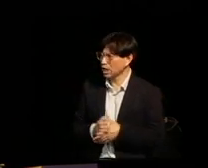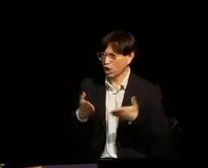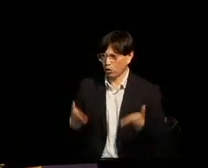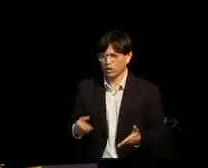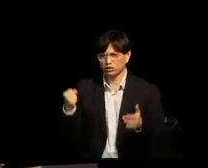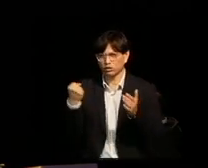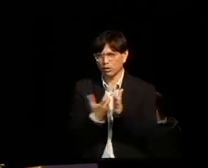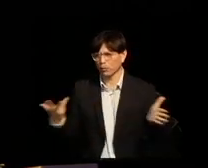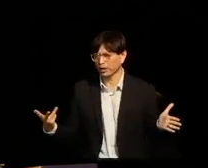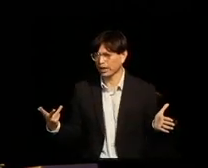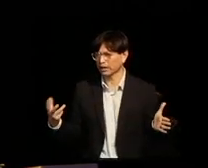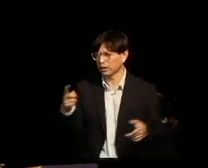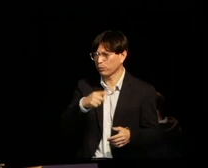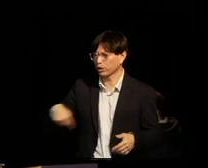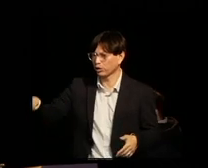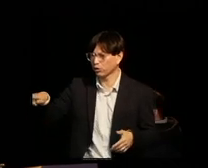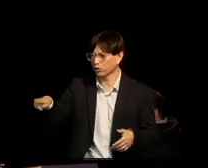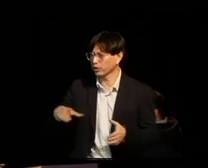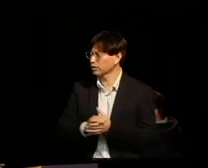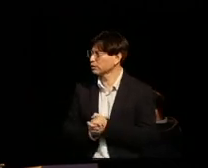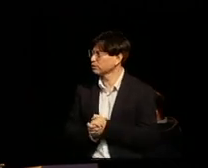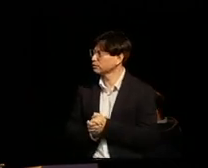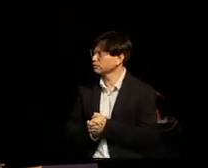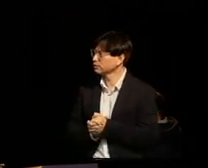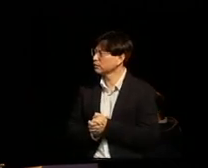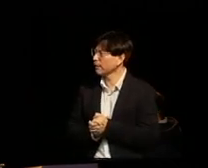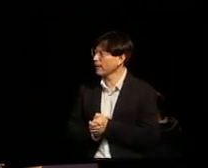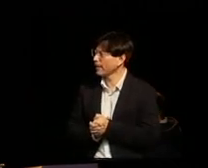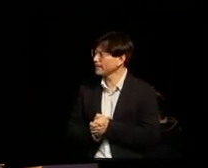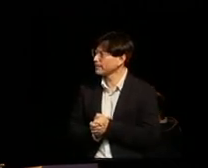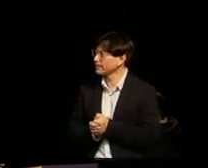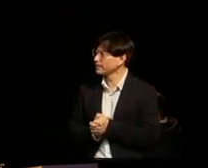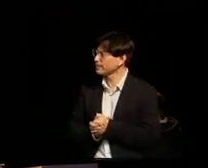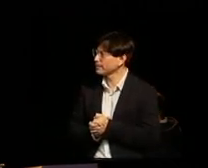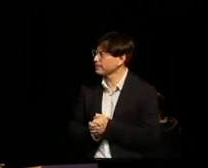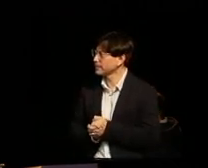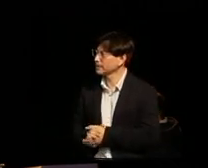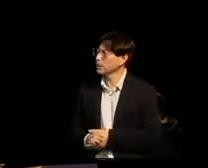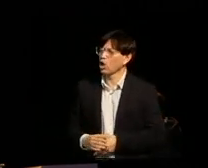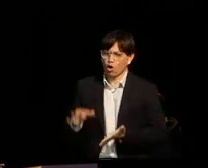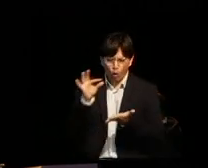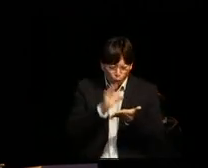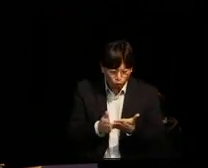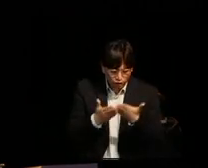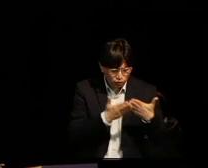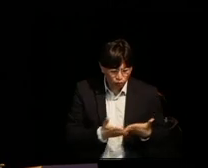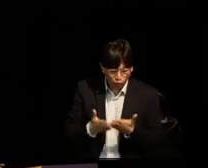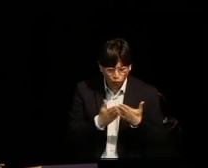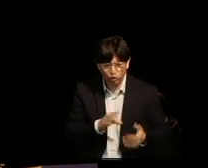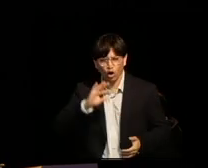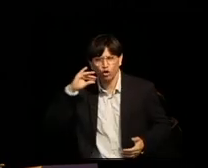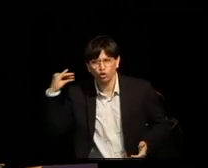fondamentale per noi che ci sia quindi una chiamata alla Fede che presuppone una educabilità alla Fede cioè che tutti